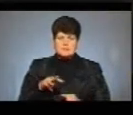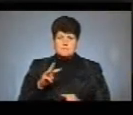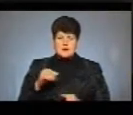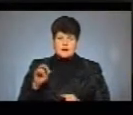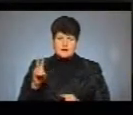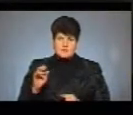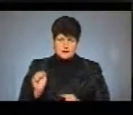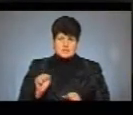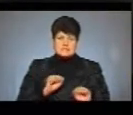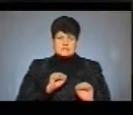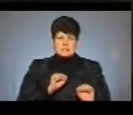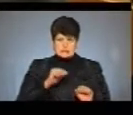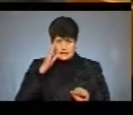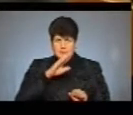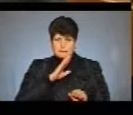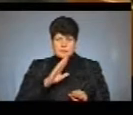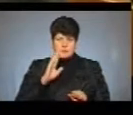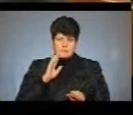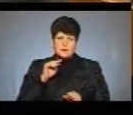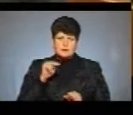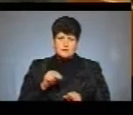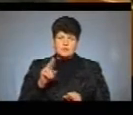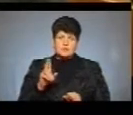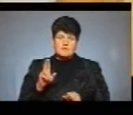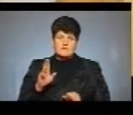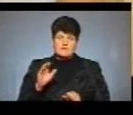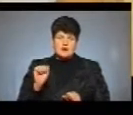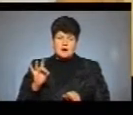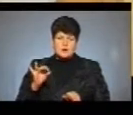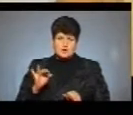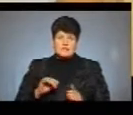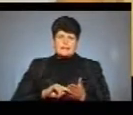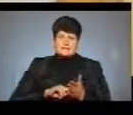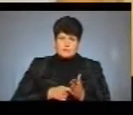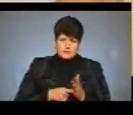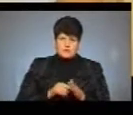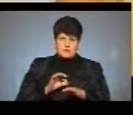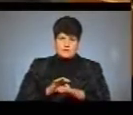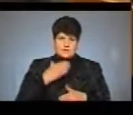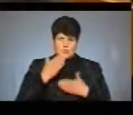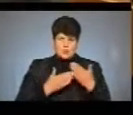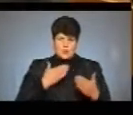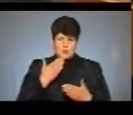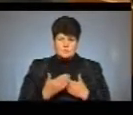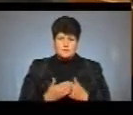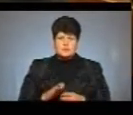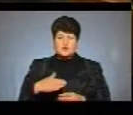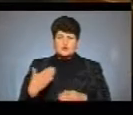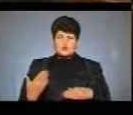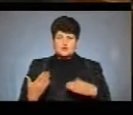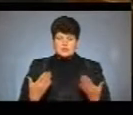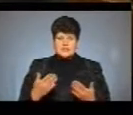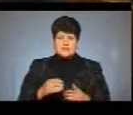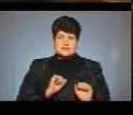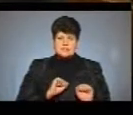Майка. Захисник батьків загиблого Павло Варода наполягав на проведенні допиту обвинувачених. Сторона захисту не